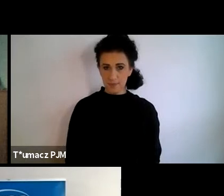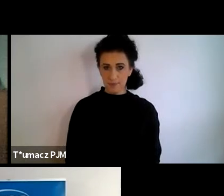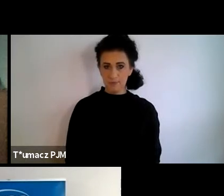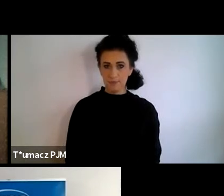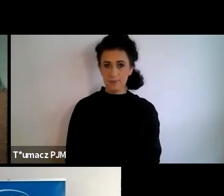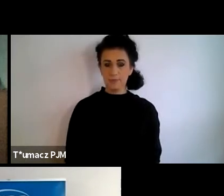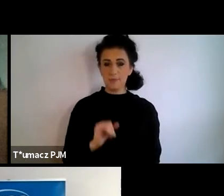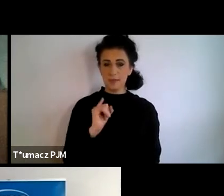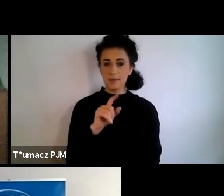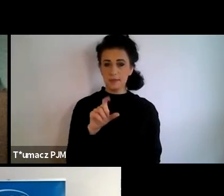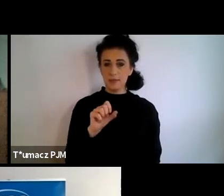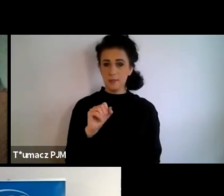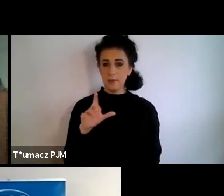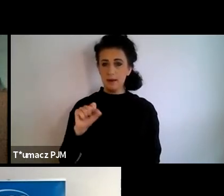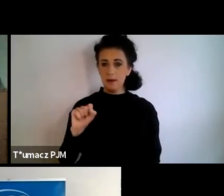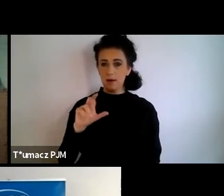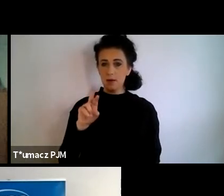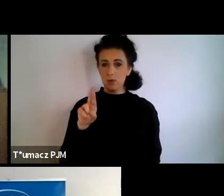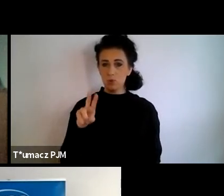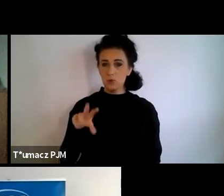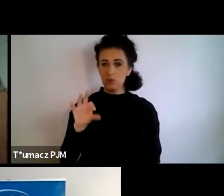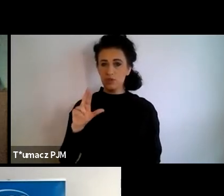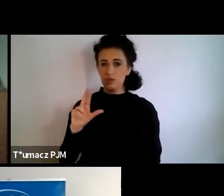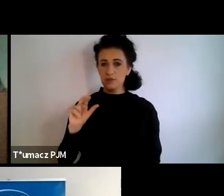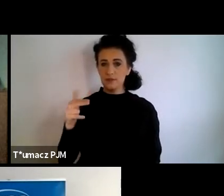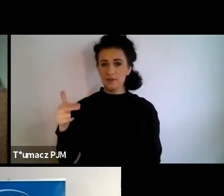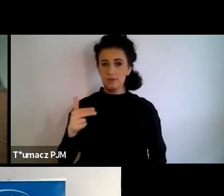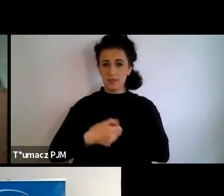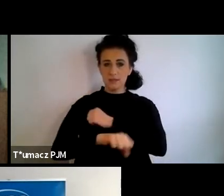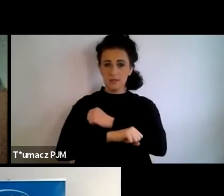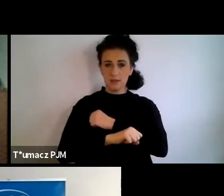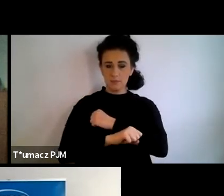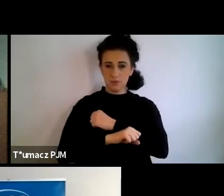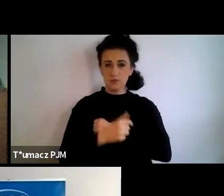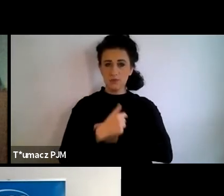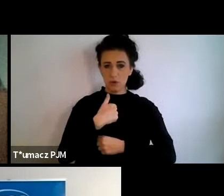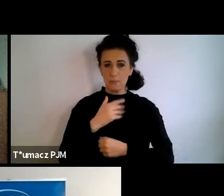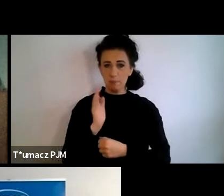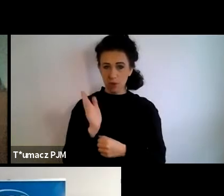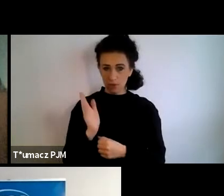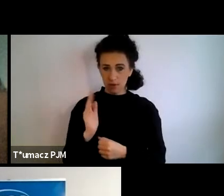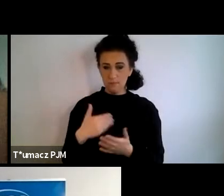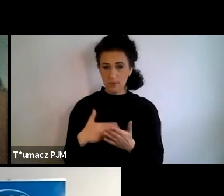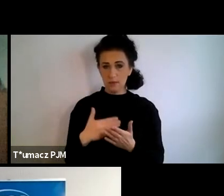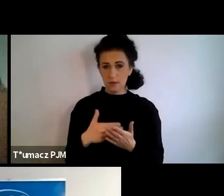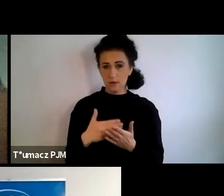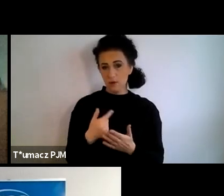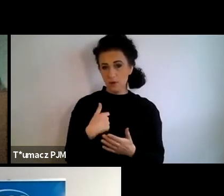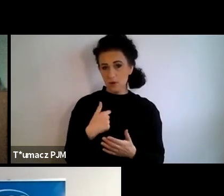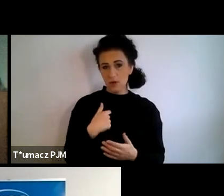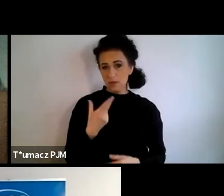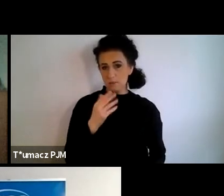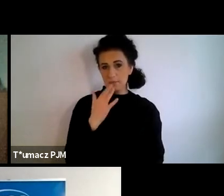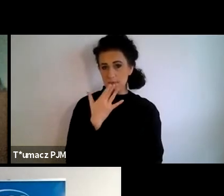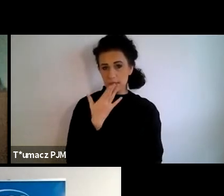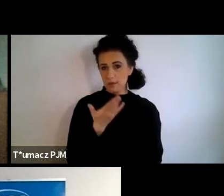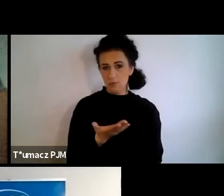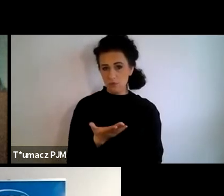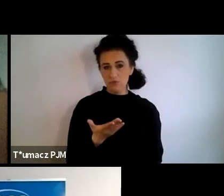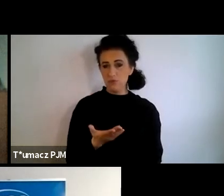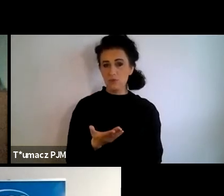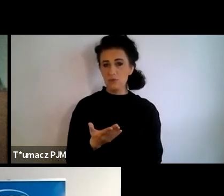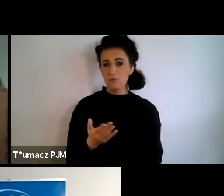Izabelę Rusin w prezentacji, więc ja tak bardzo obszernie nie omówię swojego tematu, więc jakby co, myślę,